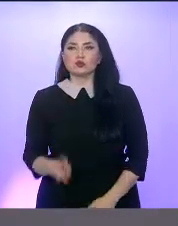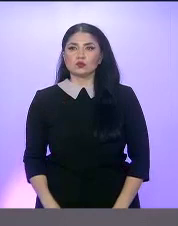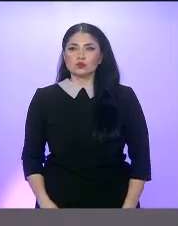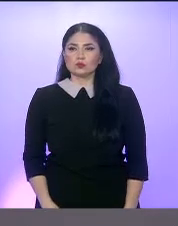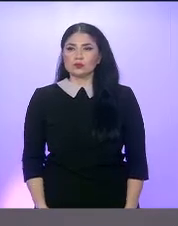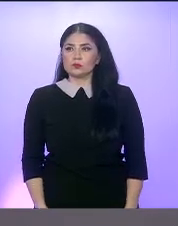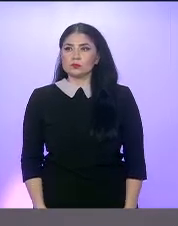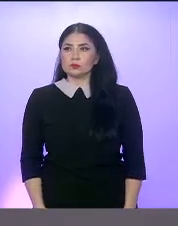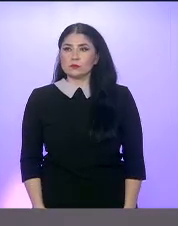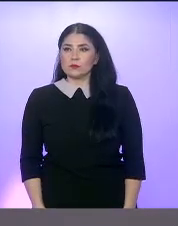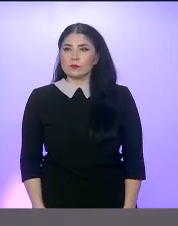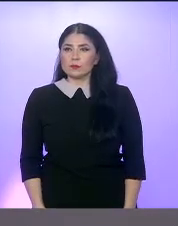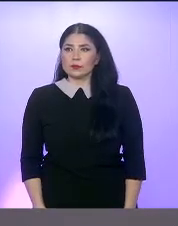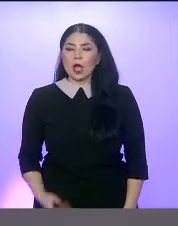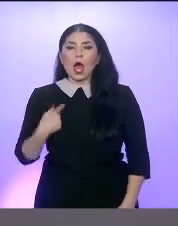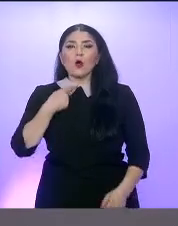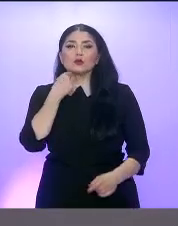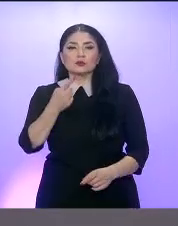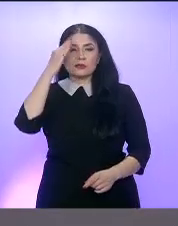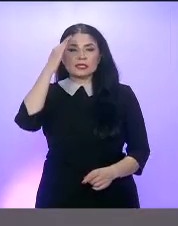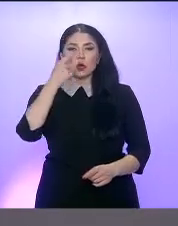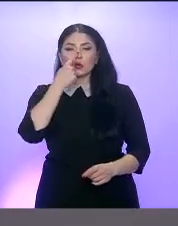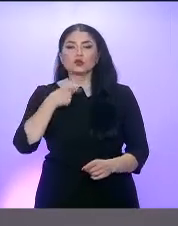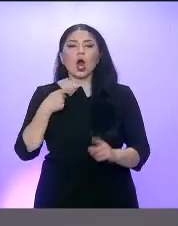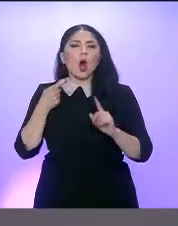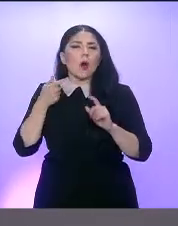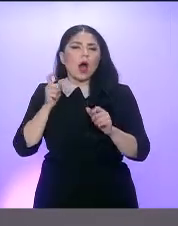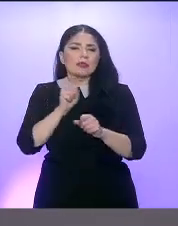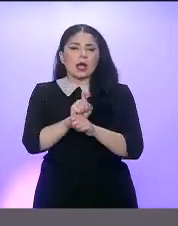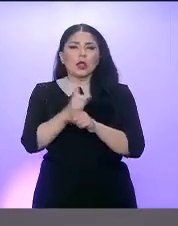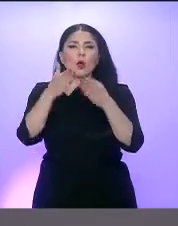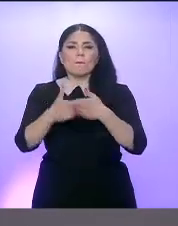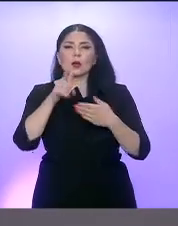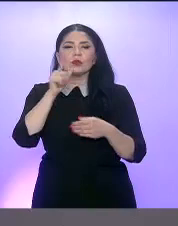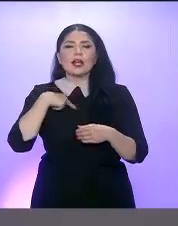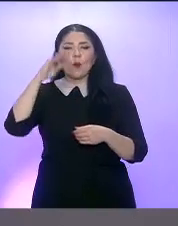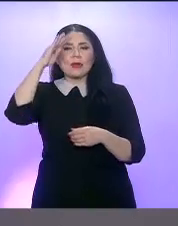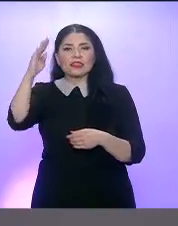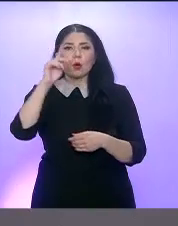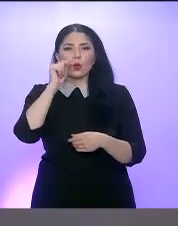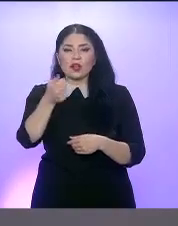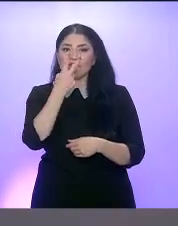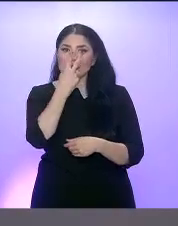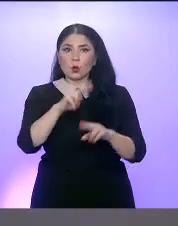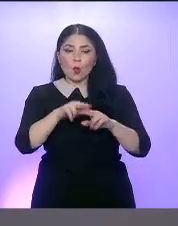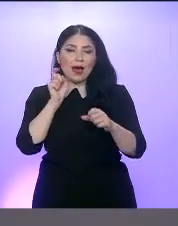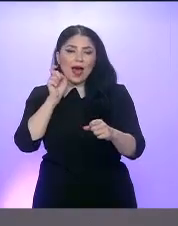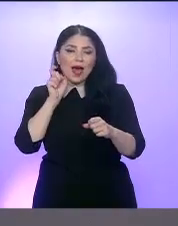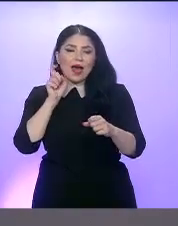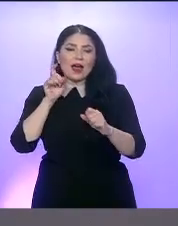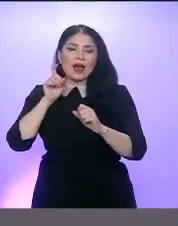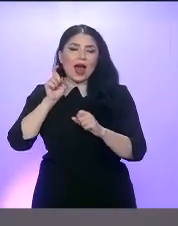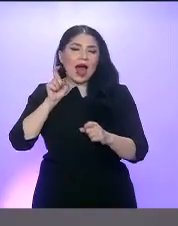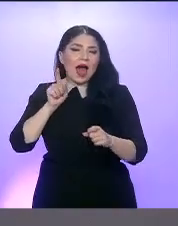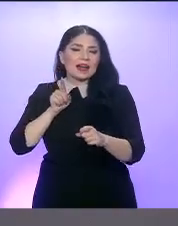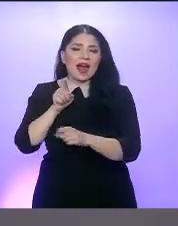ruși, că au țintit o barcă în care se aflau militari ucraineni. Vedem momentul în care racheta lovește ținta. În acea barcă